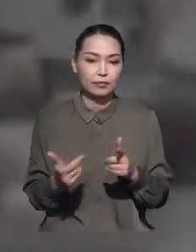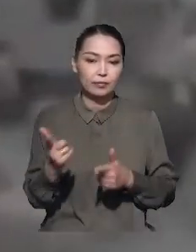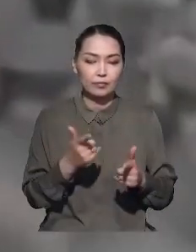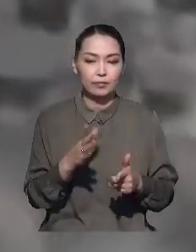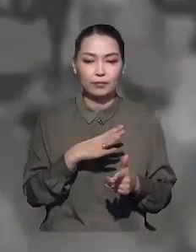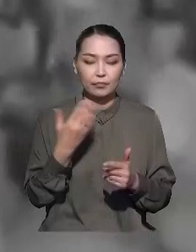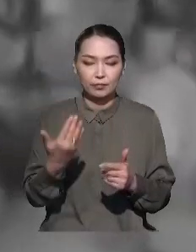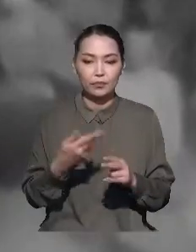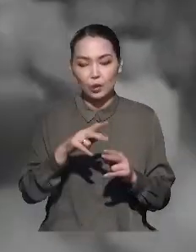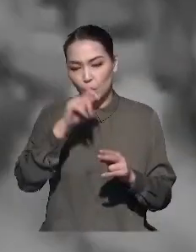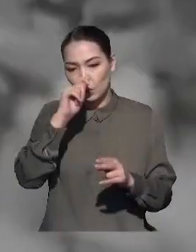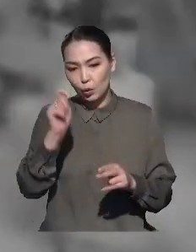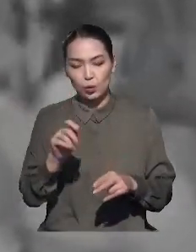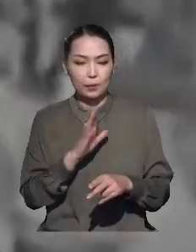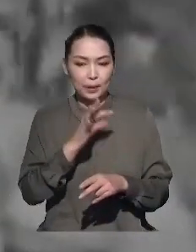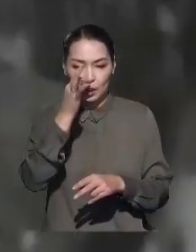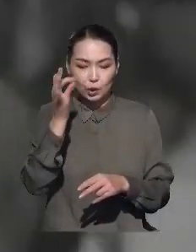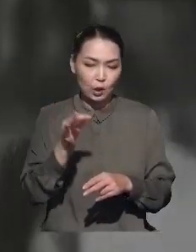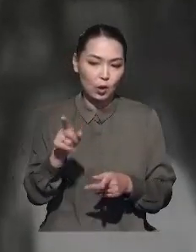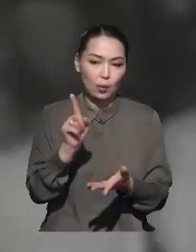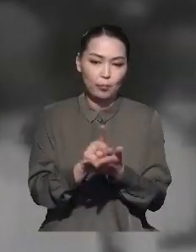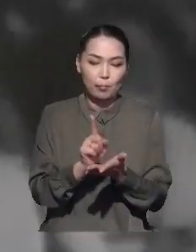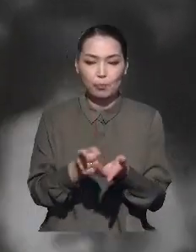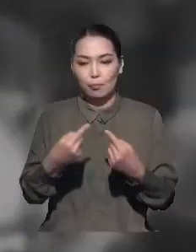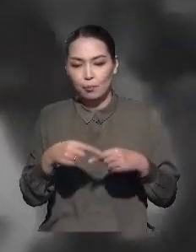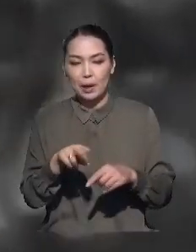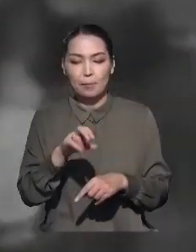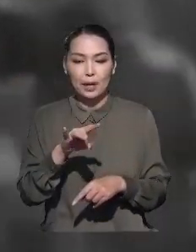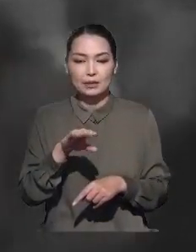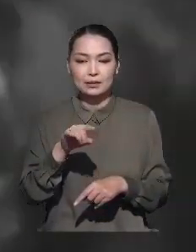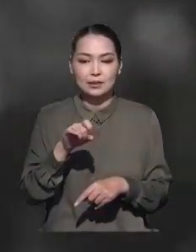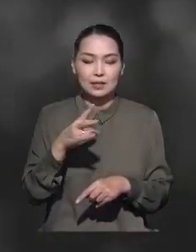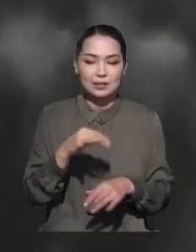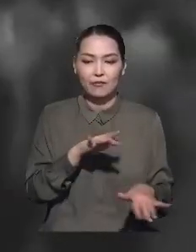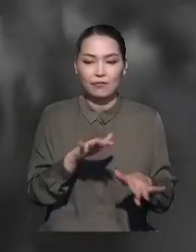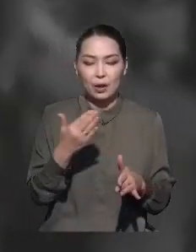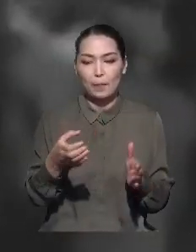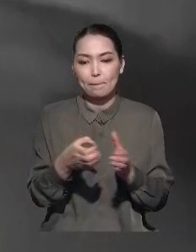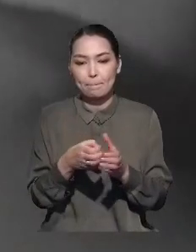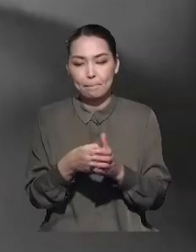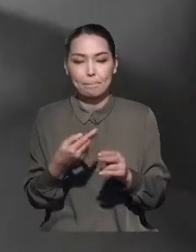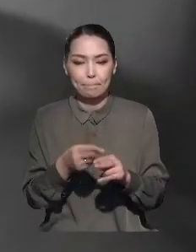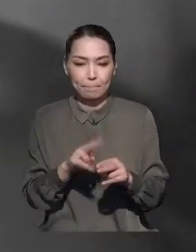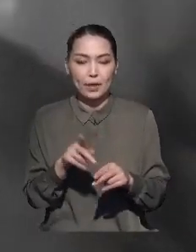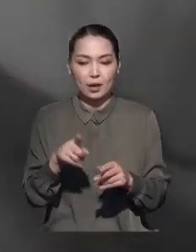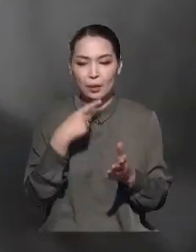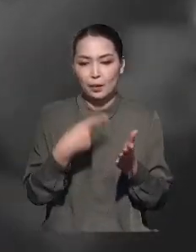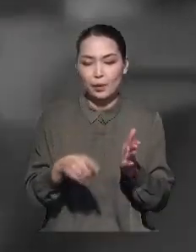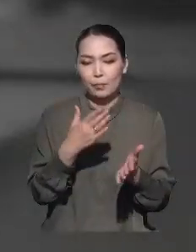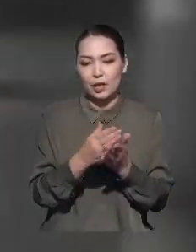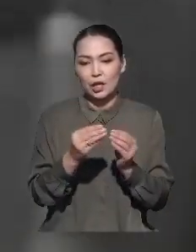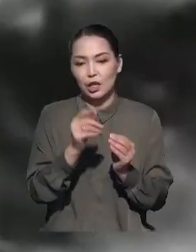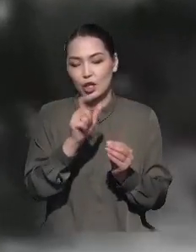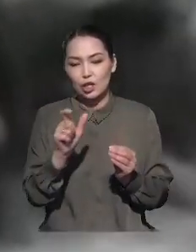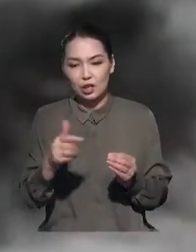заброшен на Украину в тыл немцев задача была организовать Партизанское движение но связник групы предателем из де человек в